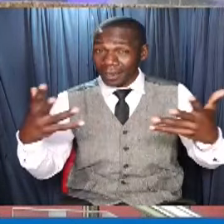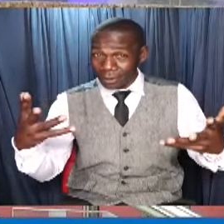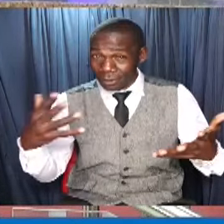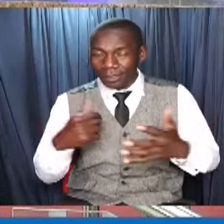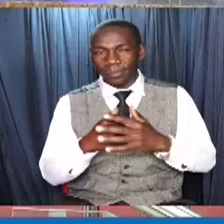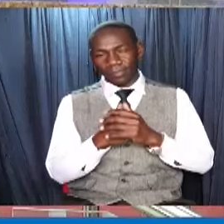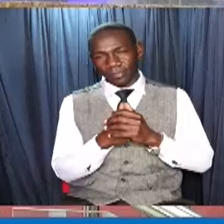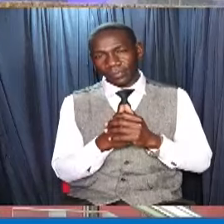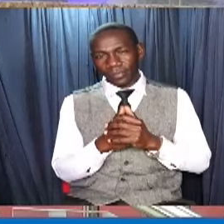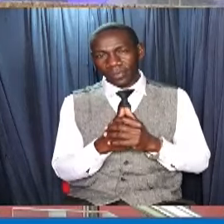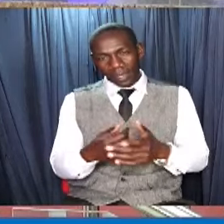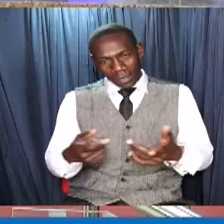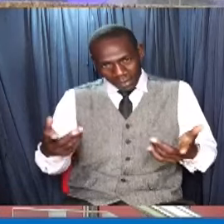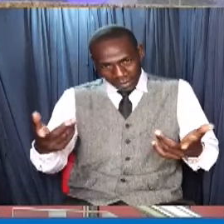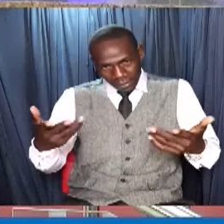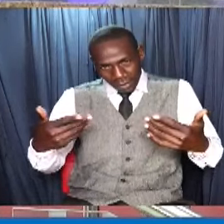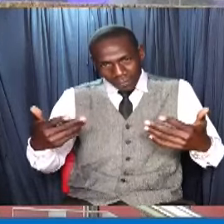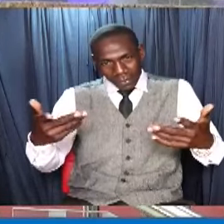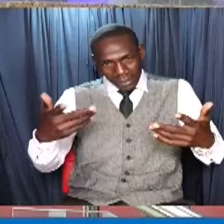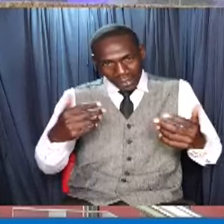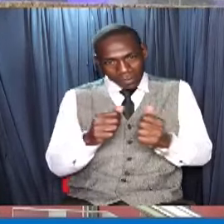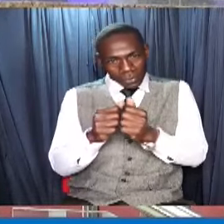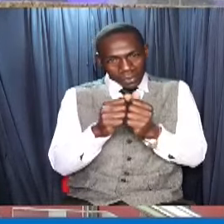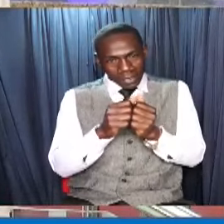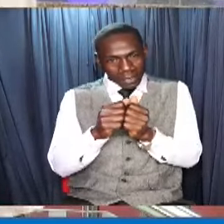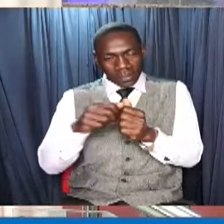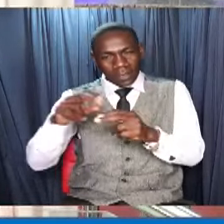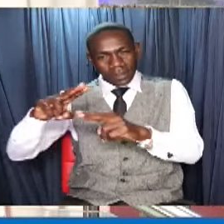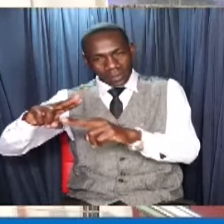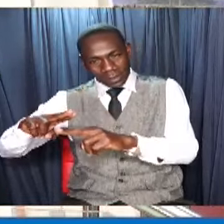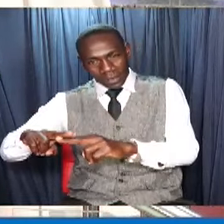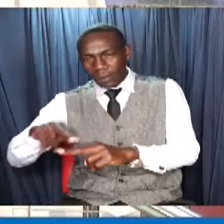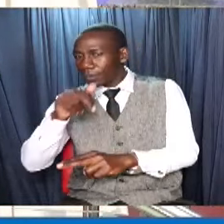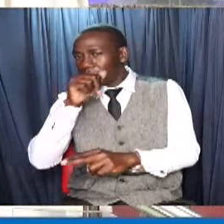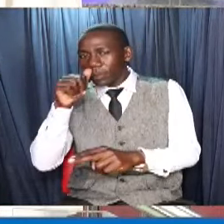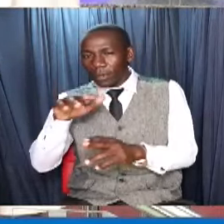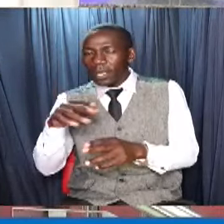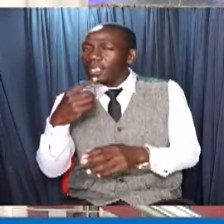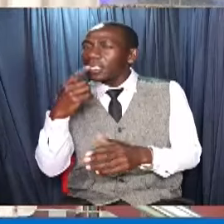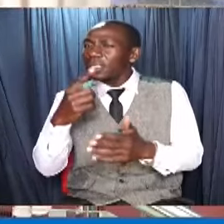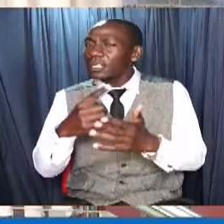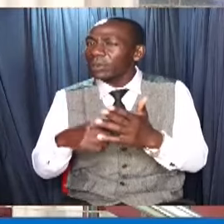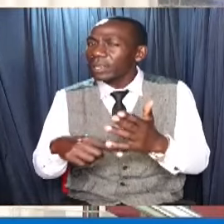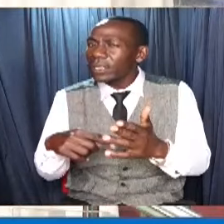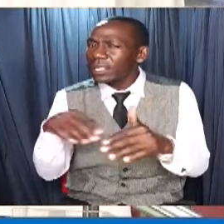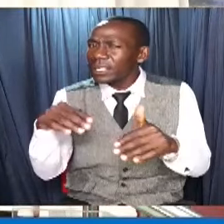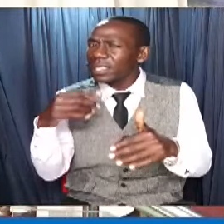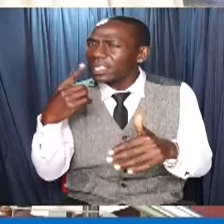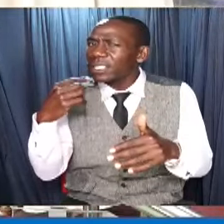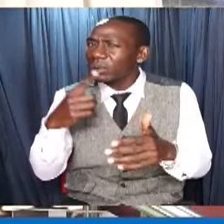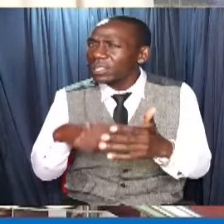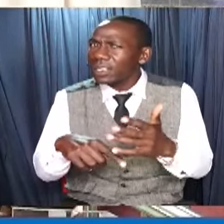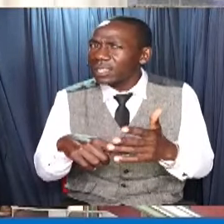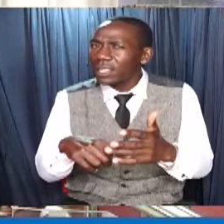Hallelujah. Hallelujah. Wanakuja pamoja tena wazee. And then the elders come together chamber. And sit. Uh-huh. Amesemaje? Yeah. Okay, what did they